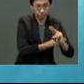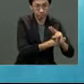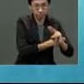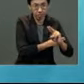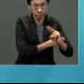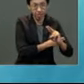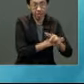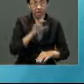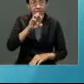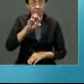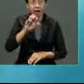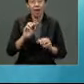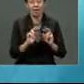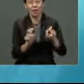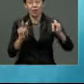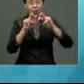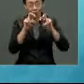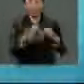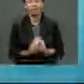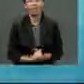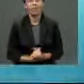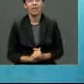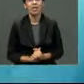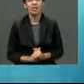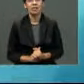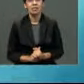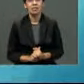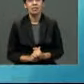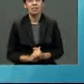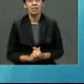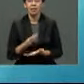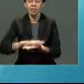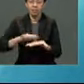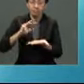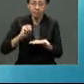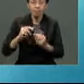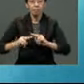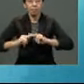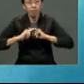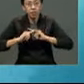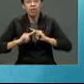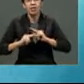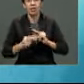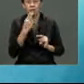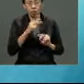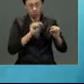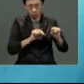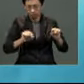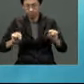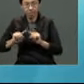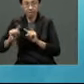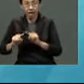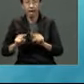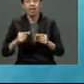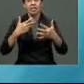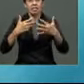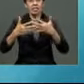ราสัญลักษณ์งูพันคบเพลิงที่เหลือก็จะเป็นของมหาวิทยาลัยบ้างเป็นของเอกชนบ้างเนี่ยนะครับก็สีเทาๆขว